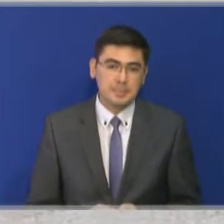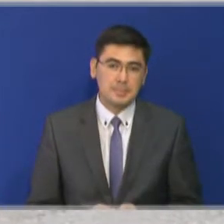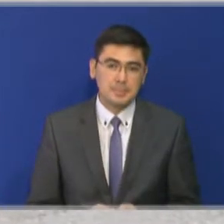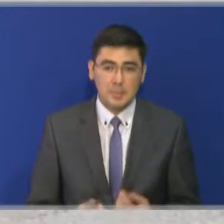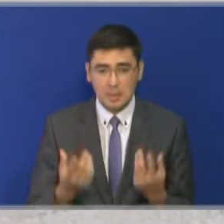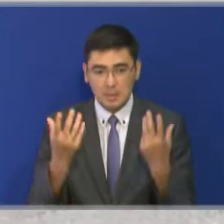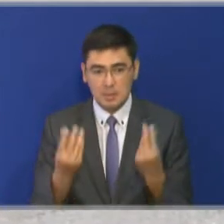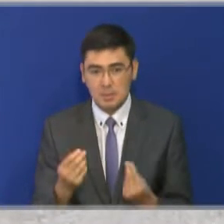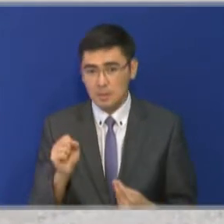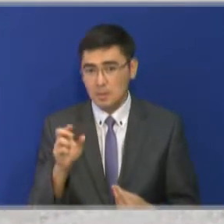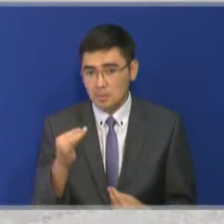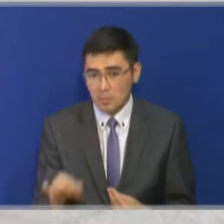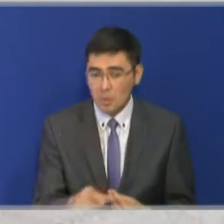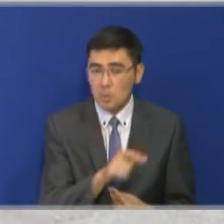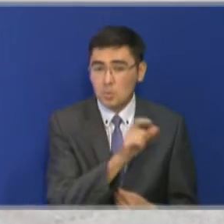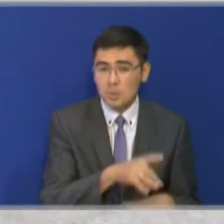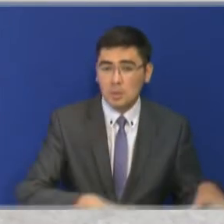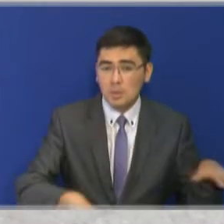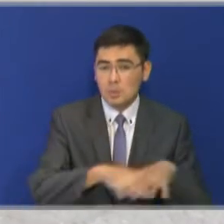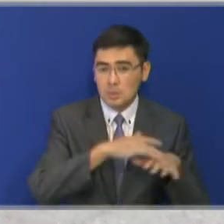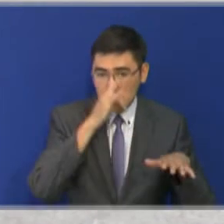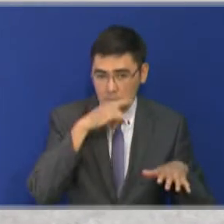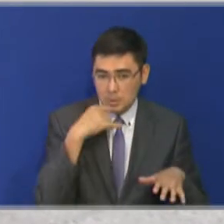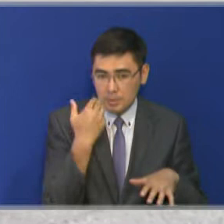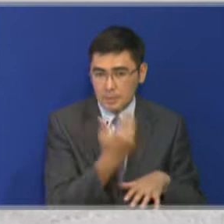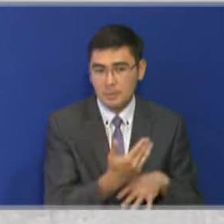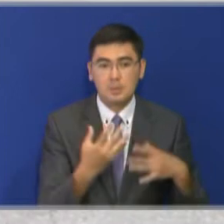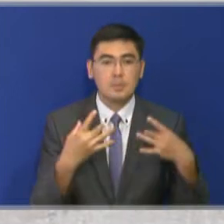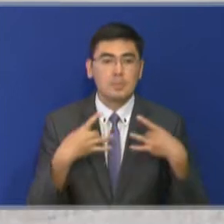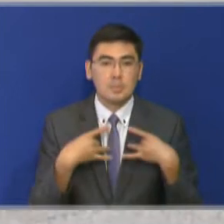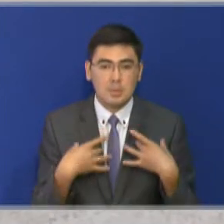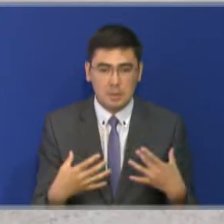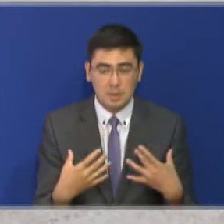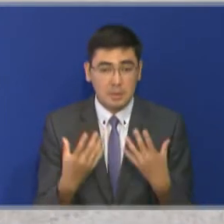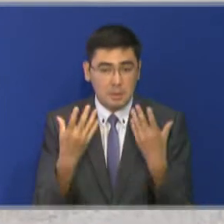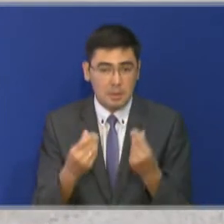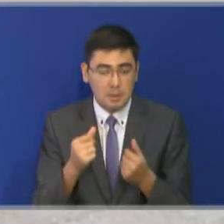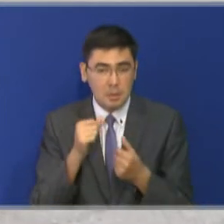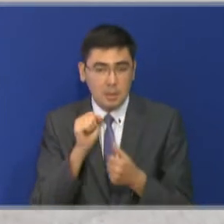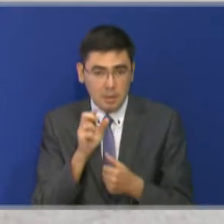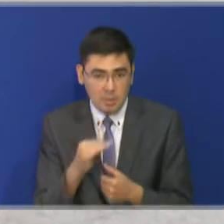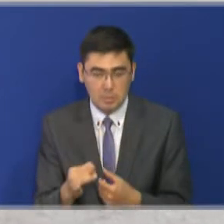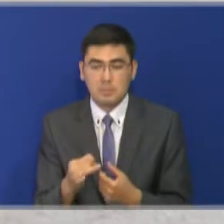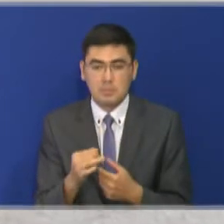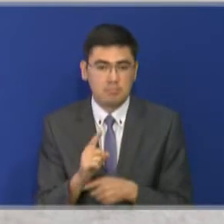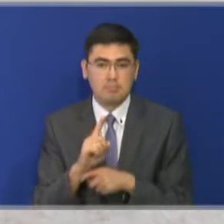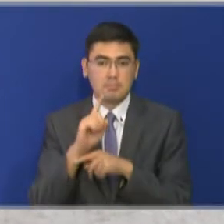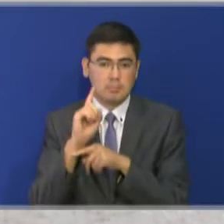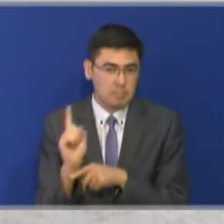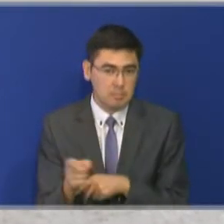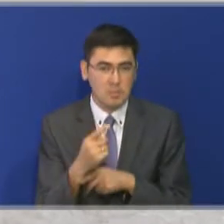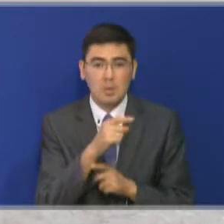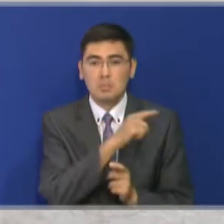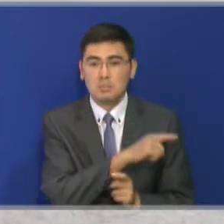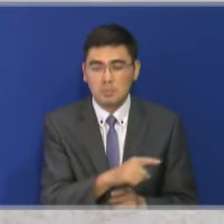День Абая стал радостным событием для нашей страны. В этом году впервые мы отмечаем День Абая, отмечаем праздник на высоком уровне. Это очень важно для